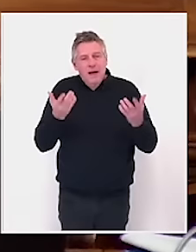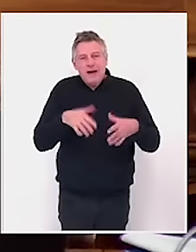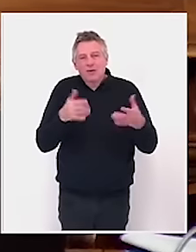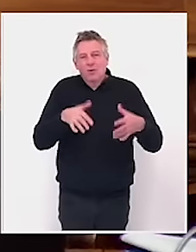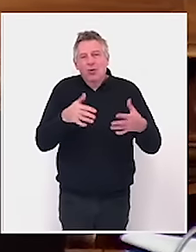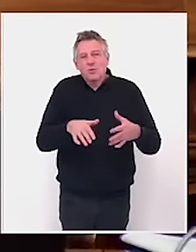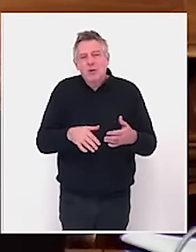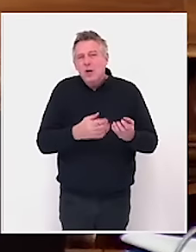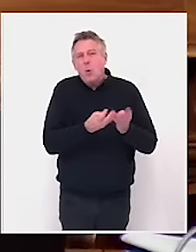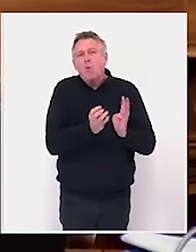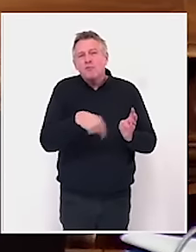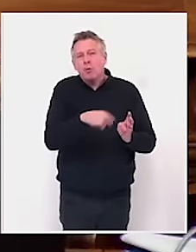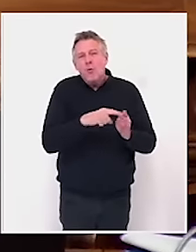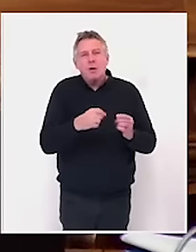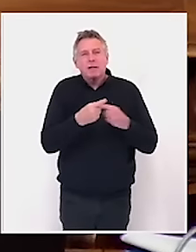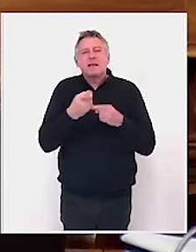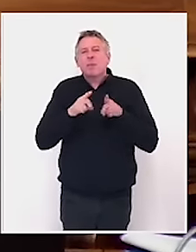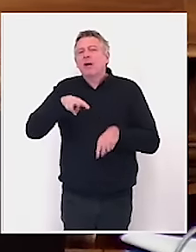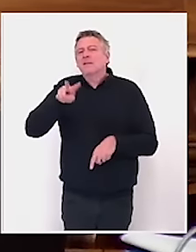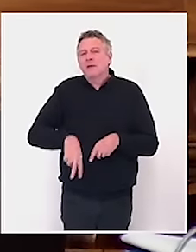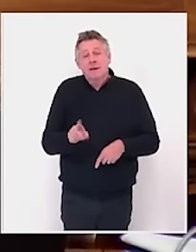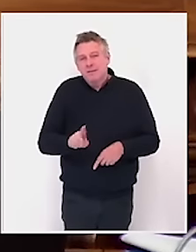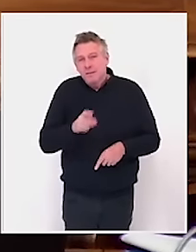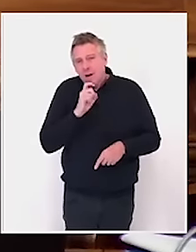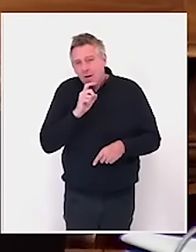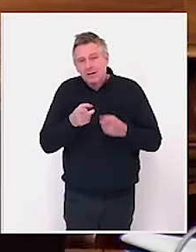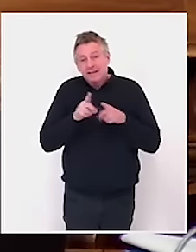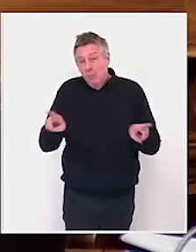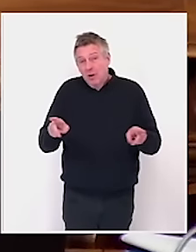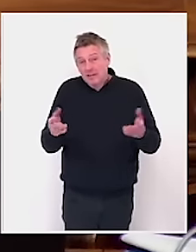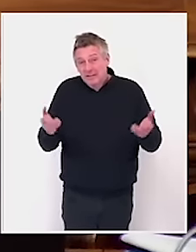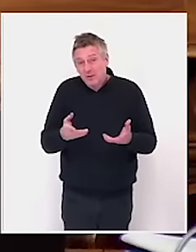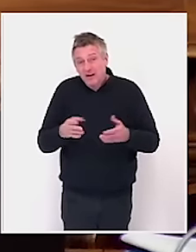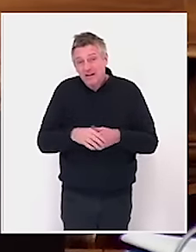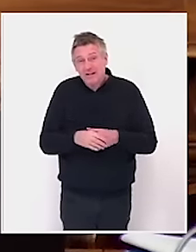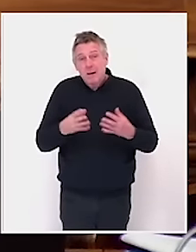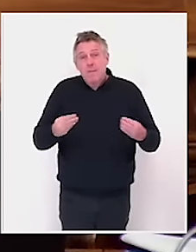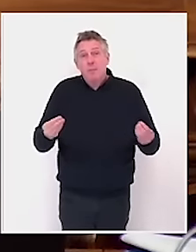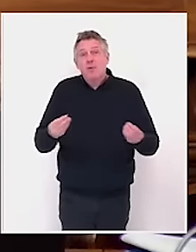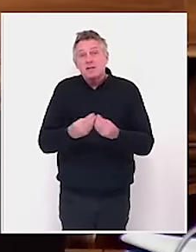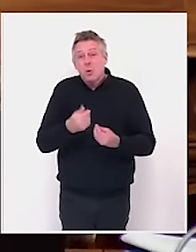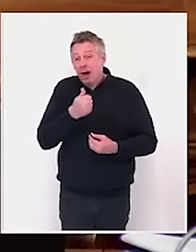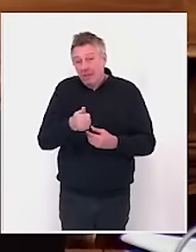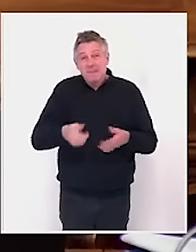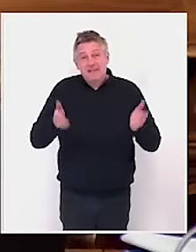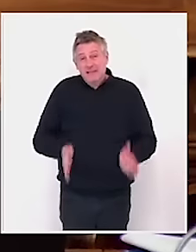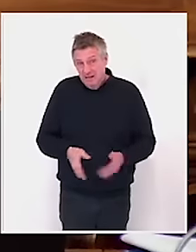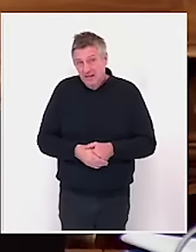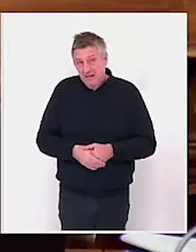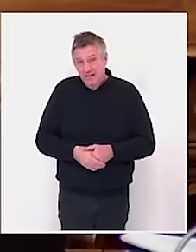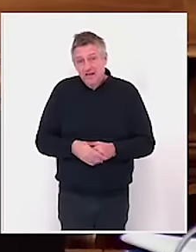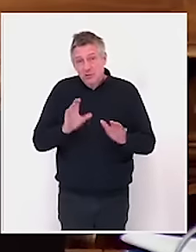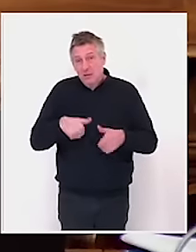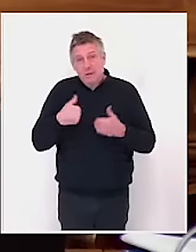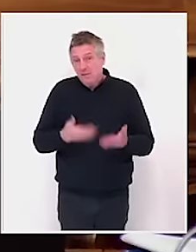pas parce qu'il y a une convention, qu'on, ça y est, on arrive à la démocratie. Parce qu'en fait, la démocratie, en réalité, ben, c'est que la population, elle puisse décider par elle-même. Ce qui n'est pas du tout le